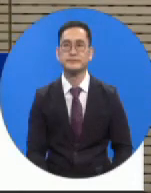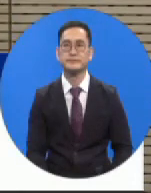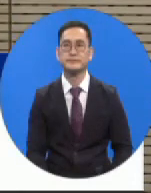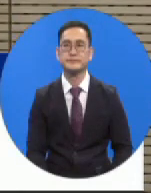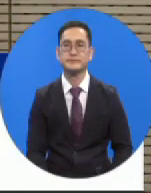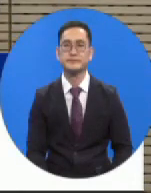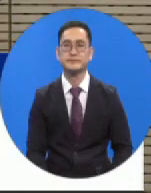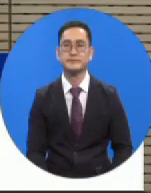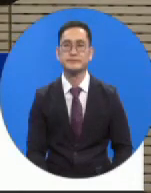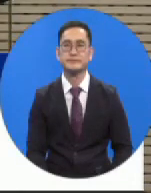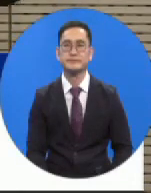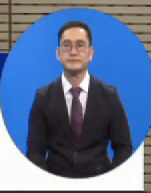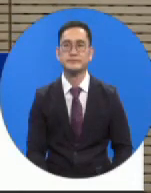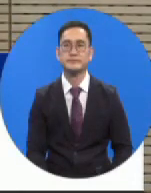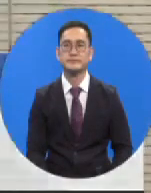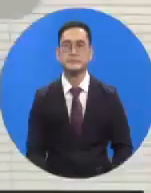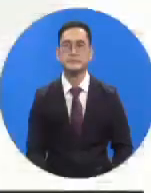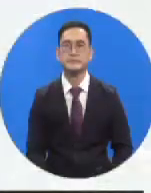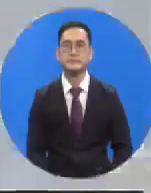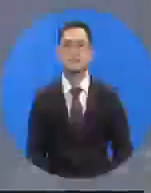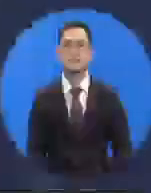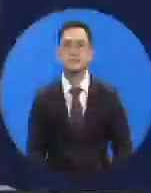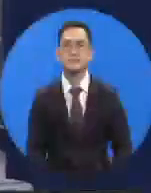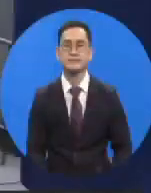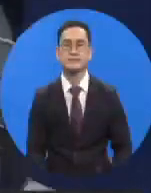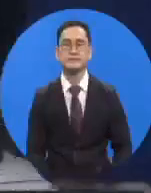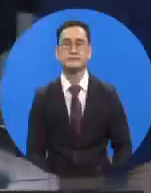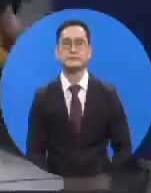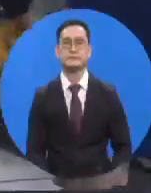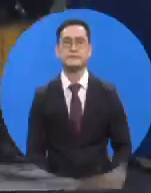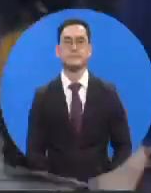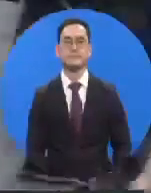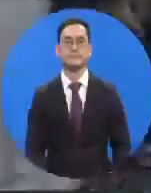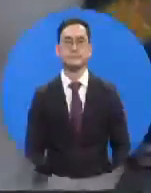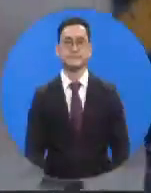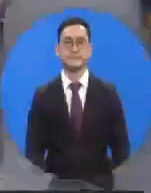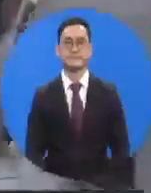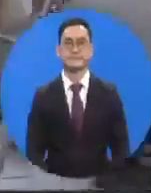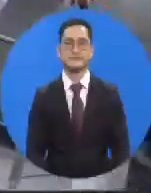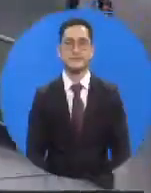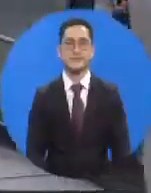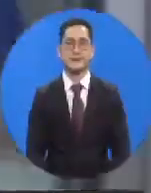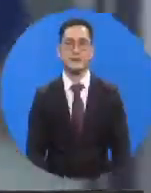지켜주시기를 당부드립니다. 채널A 뉴스 김민곤입니다.